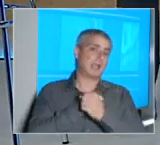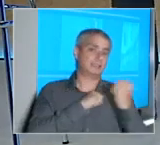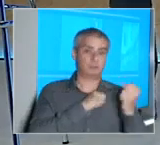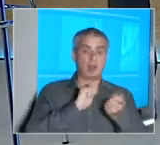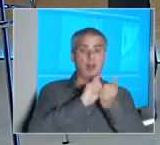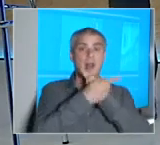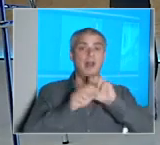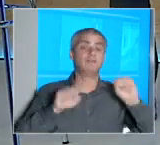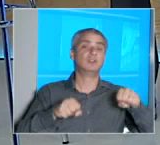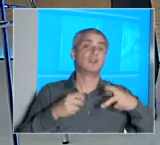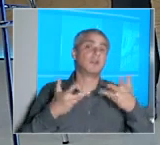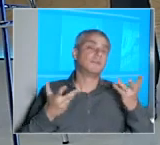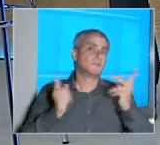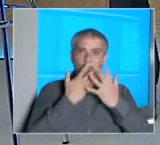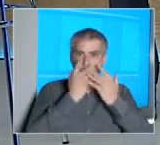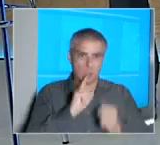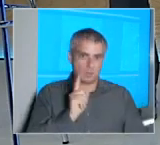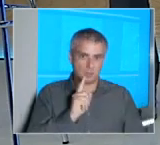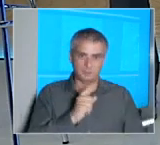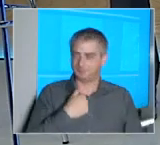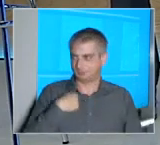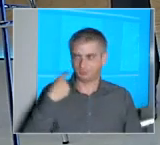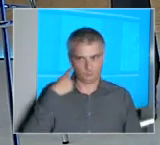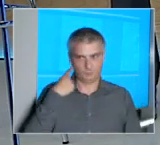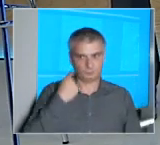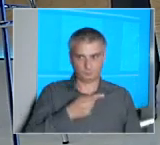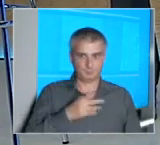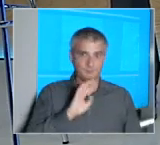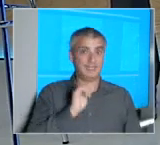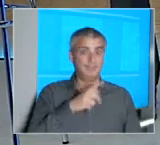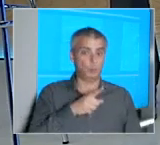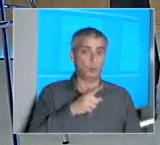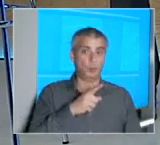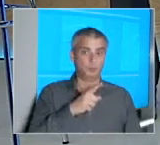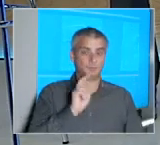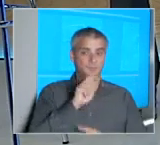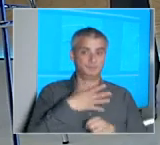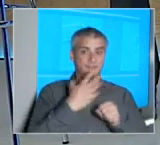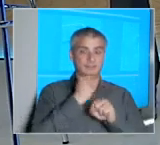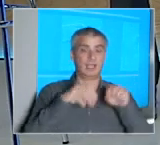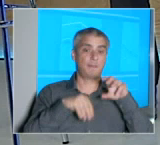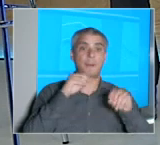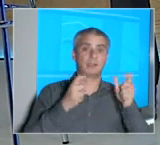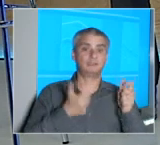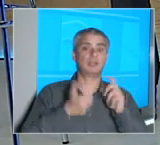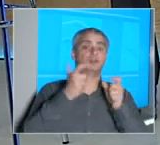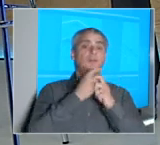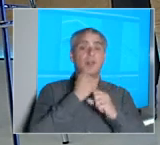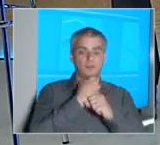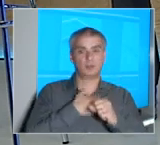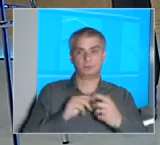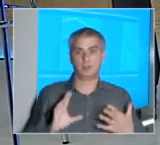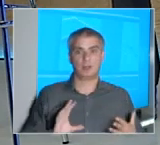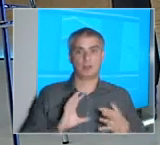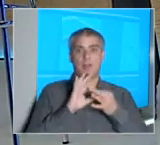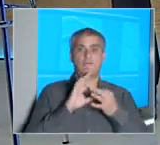השלטון. לא ברור. אני שמעתי שהוא במידה והוא יזכה בפריימריז ראשות מפלגת העבודה, הוא מתכוון